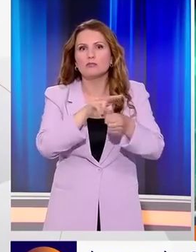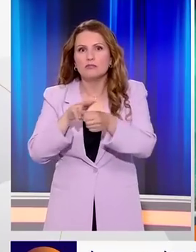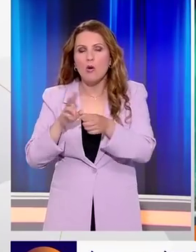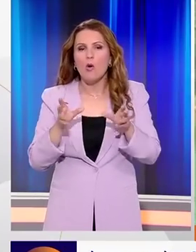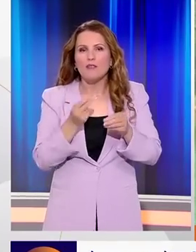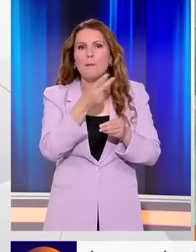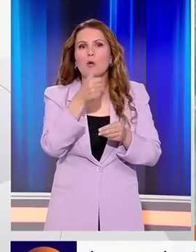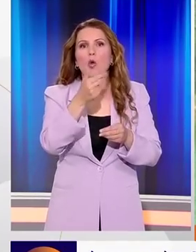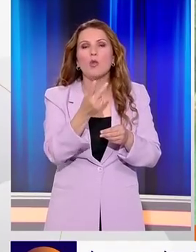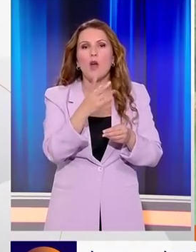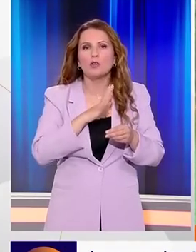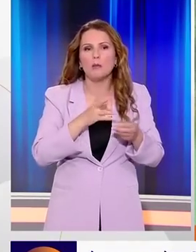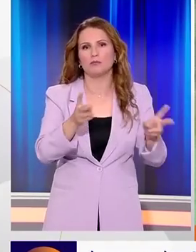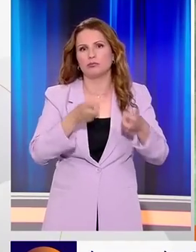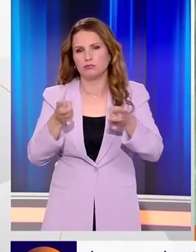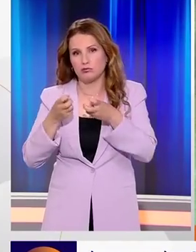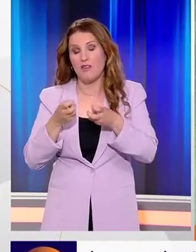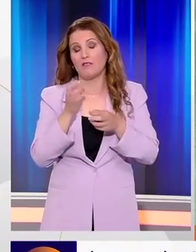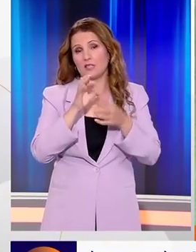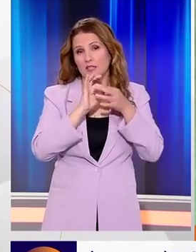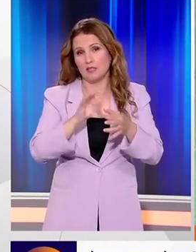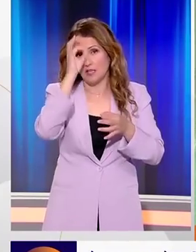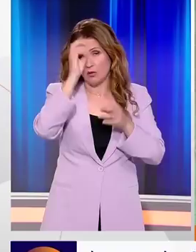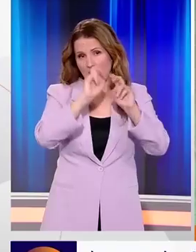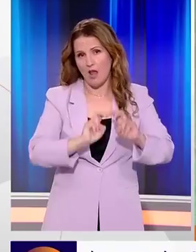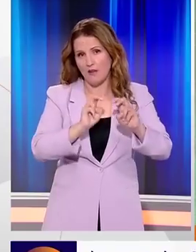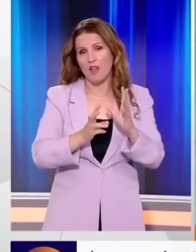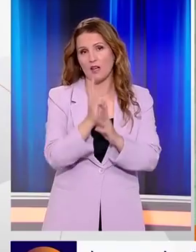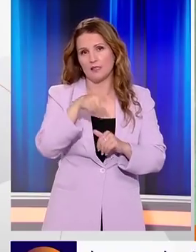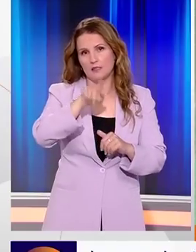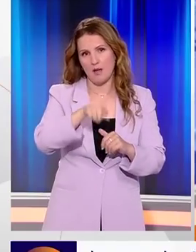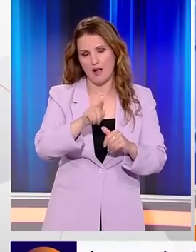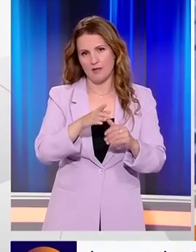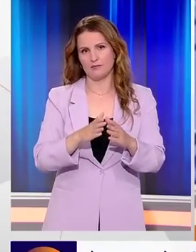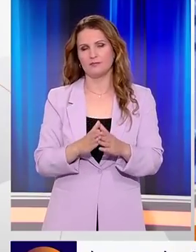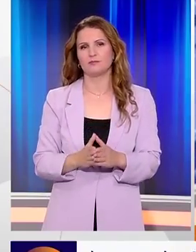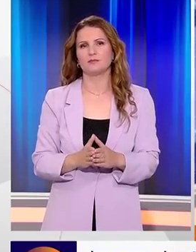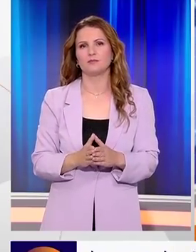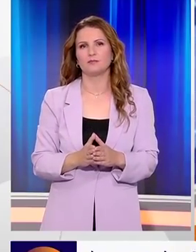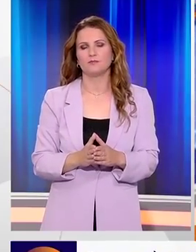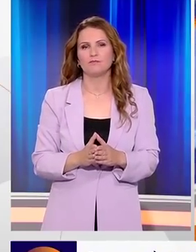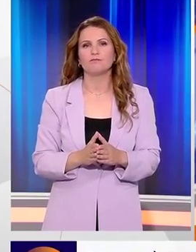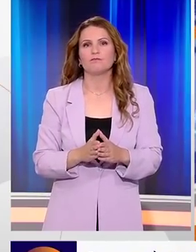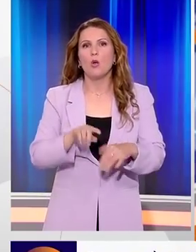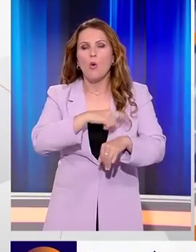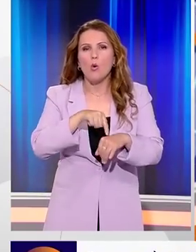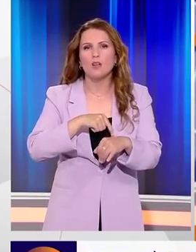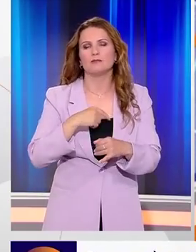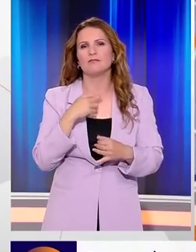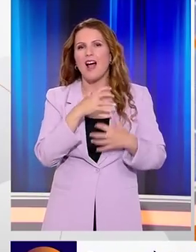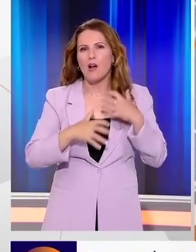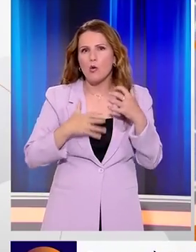έχουν ανασυρθεί, με τις έρευνες να βρίσκονται σε πλήρη εξέλιξη για 13η ημέρα. Ώρες αγωνίας για το παιδάκι